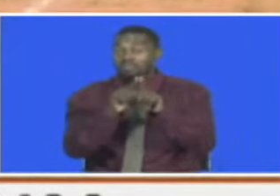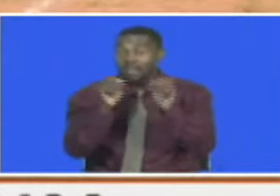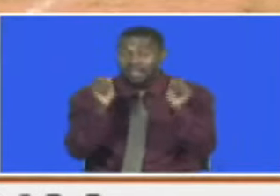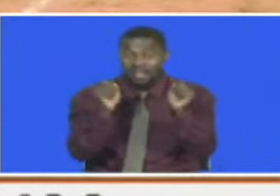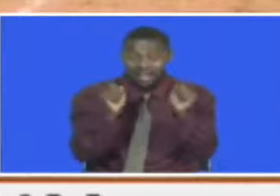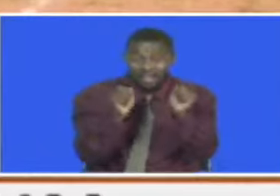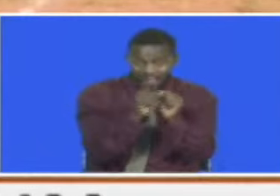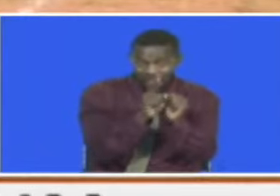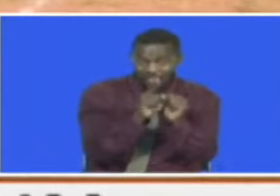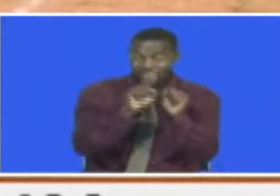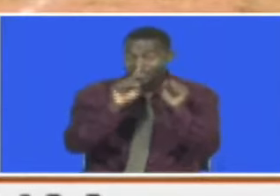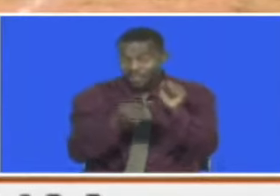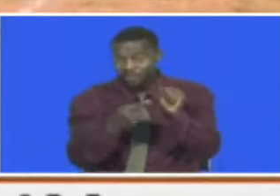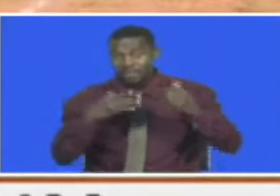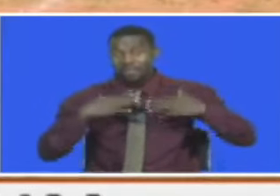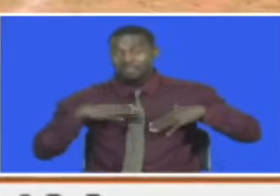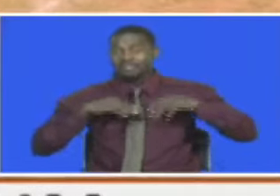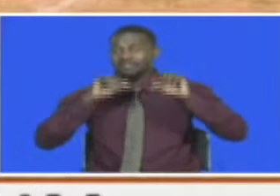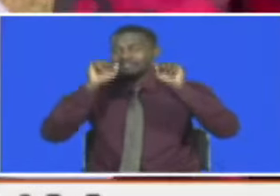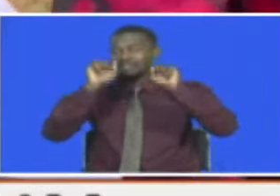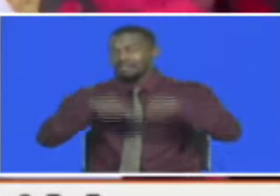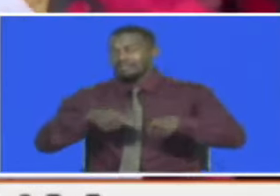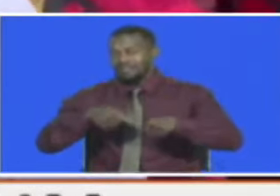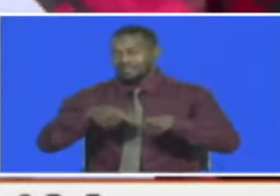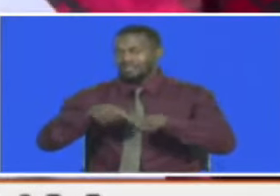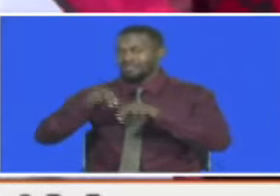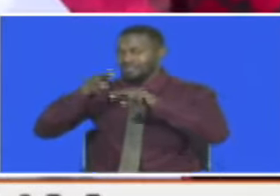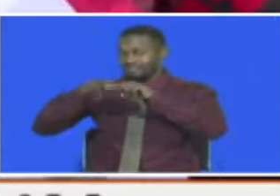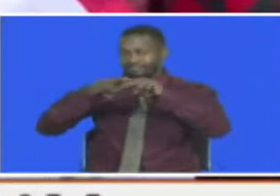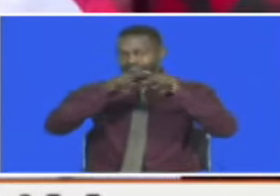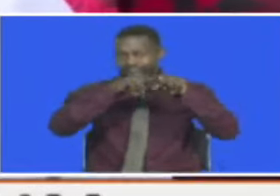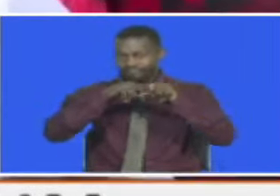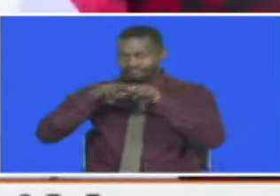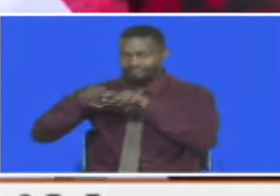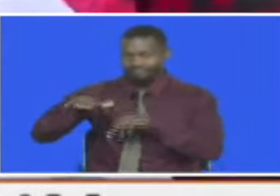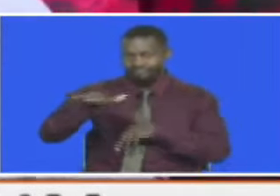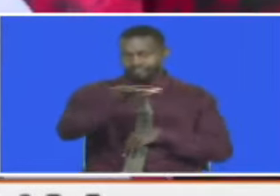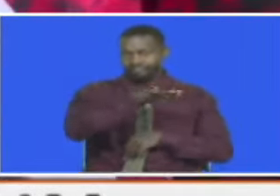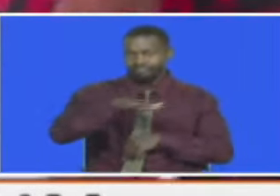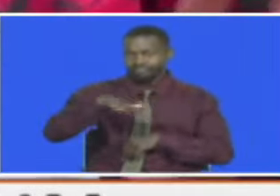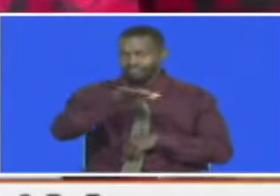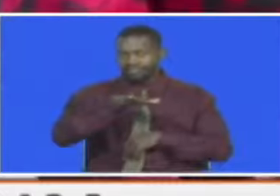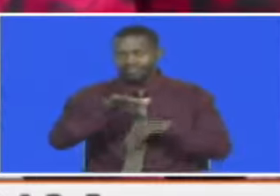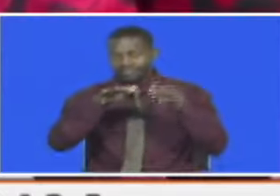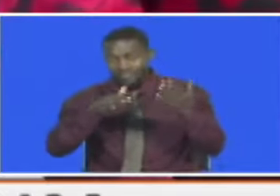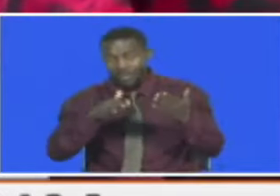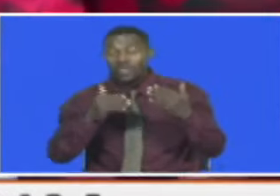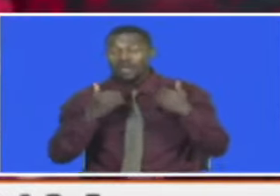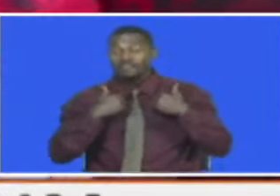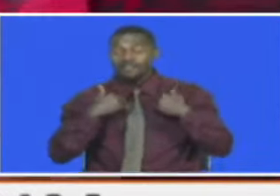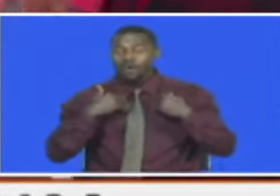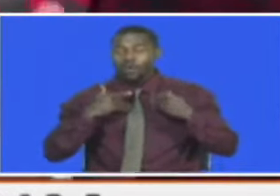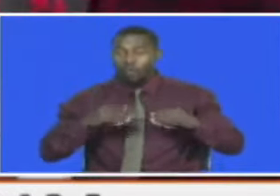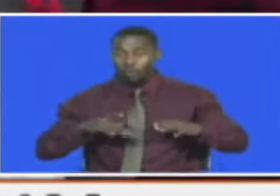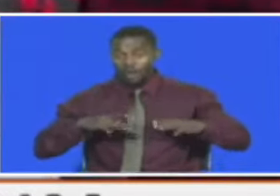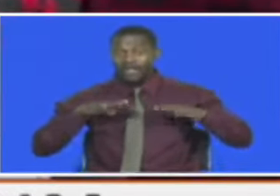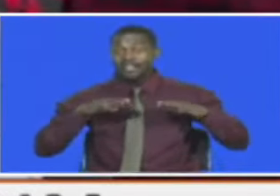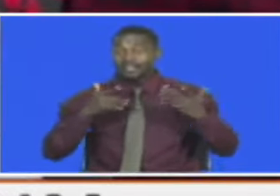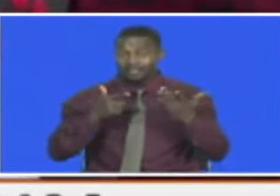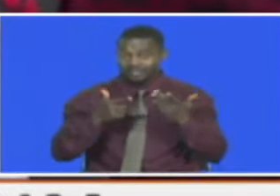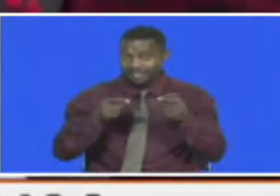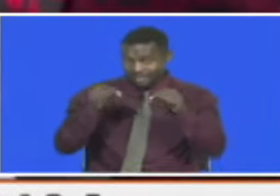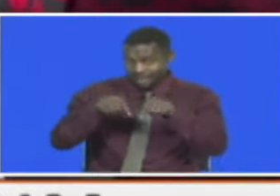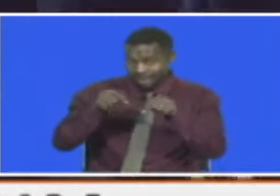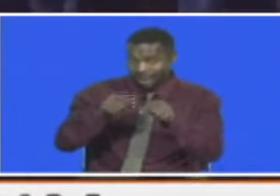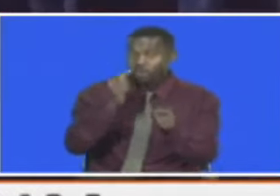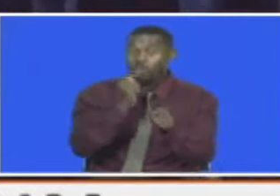11,000. Napenda kuwakaribisha Wakenya wote katika sherehe za Mashujaa ambazo zitaandaliwa katika kiwanja hichi cha Kwale